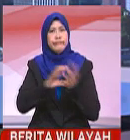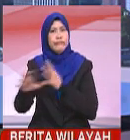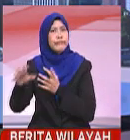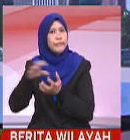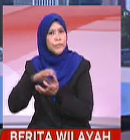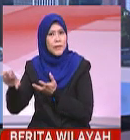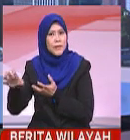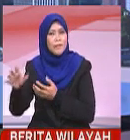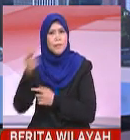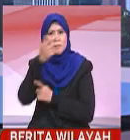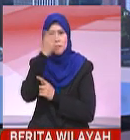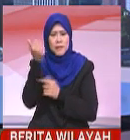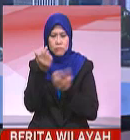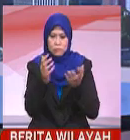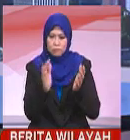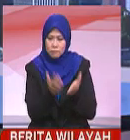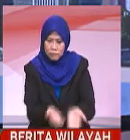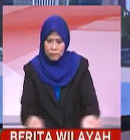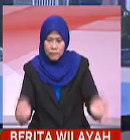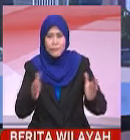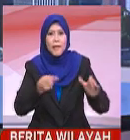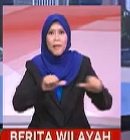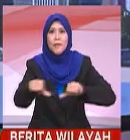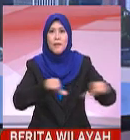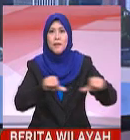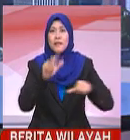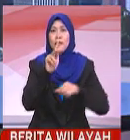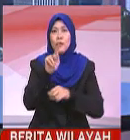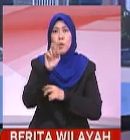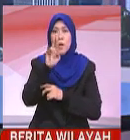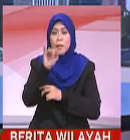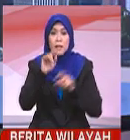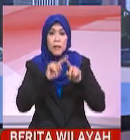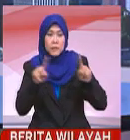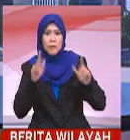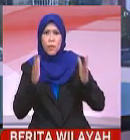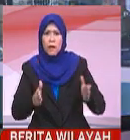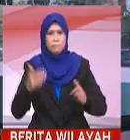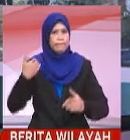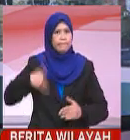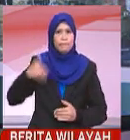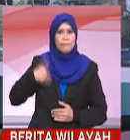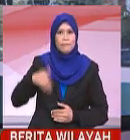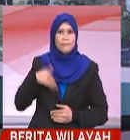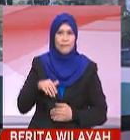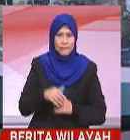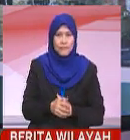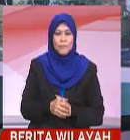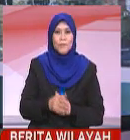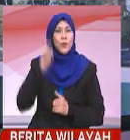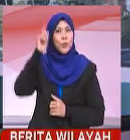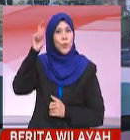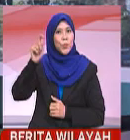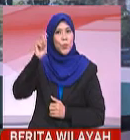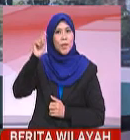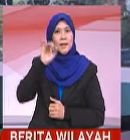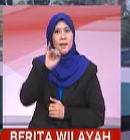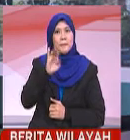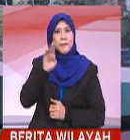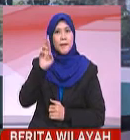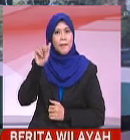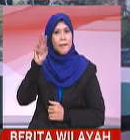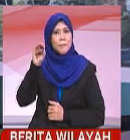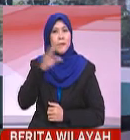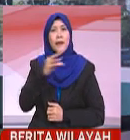kuari disangkal. Pada 22 Januari lalu, Menteri Alam Sekitar dan Air Dato' Sri Tuan Ibrahim Tuan Man dan